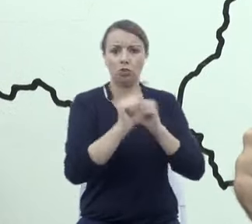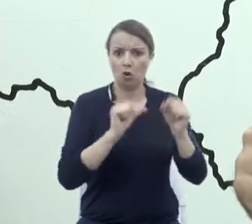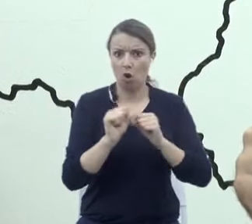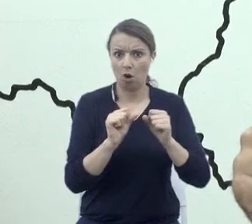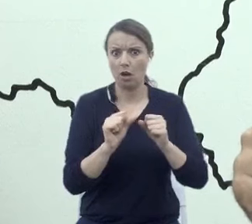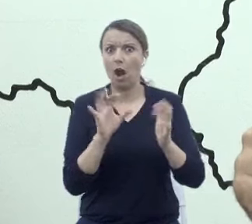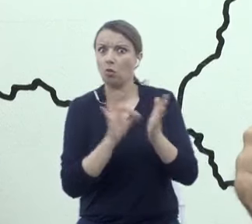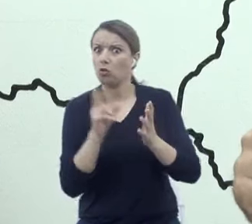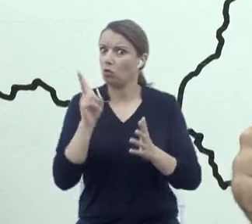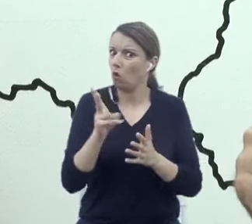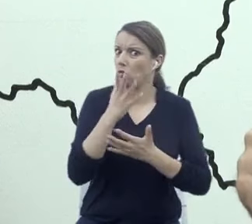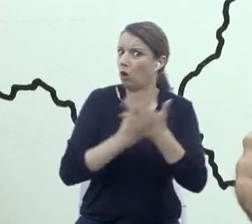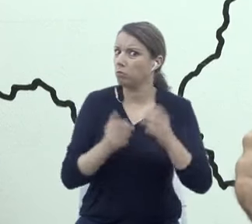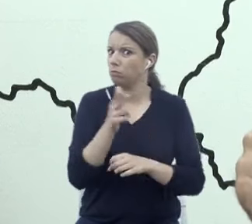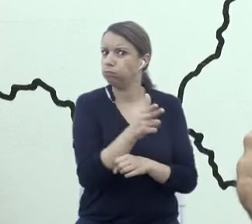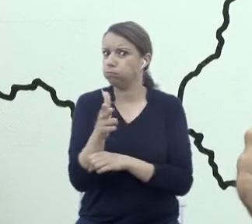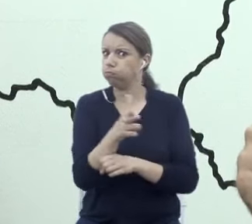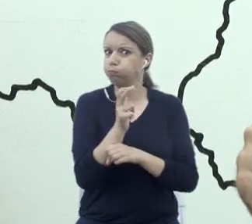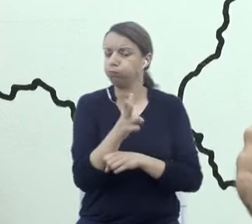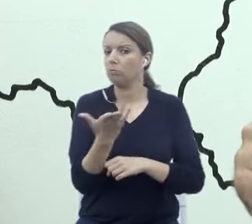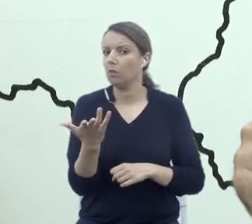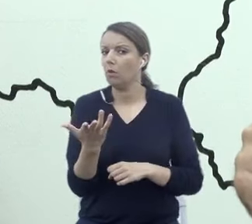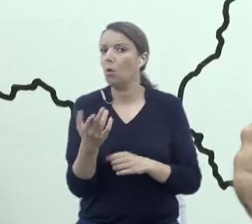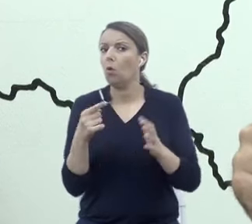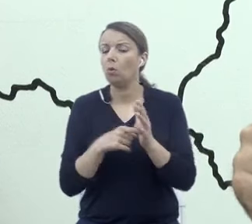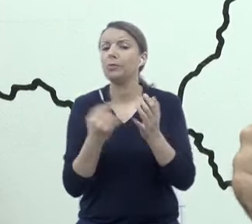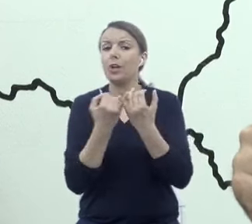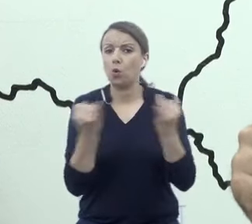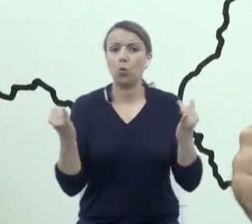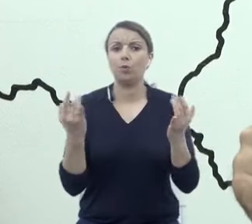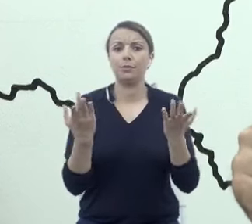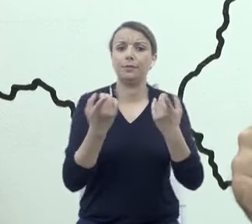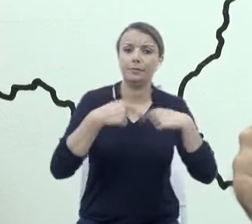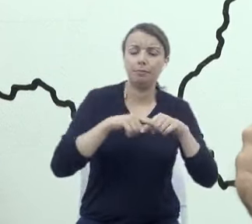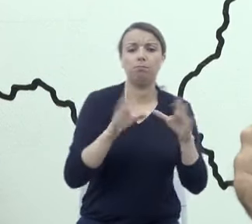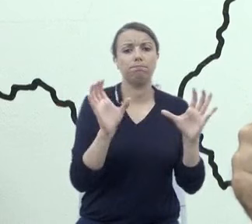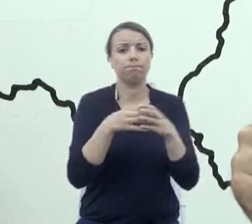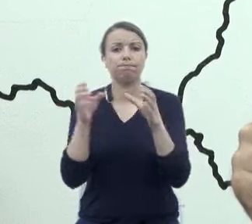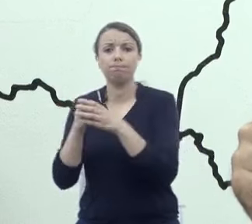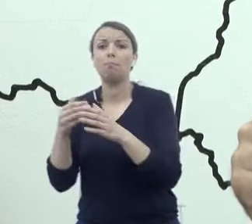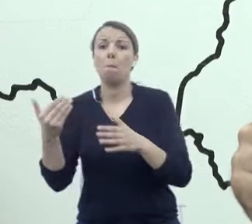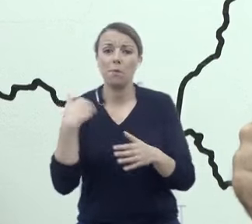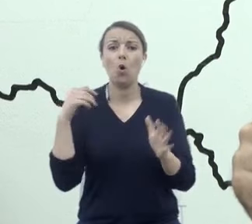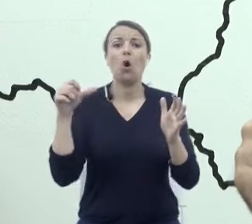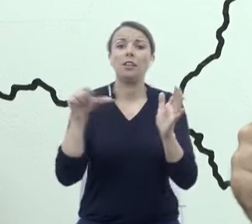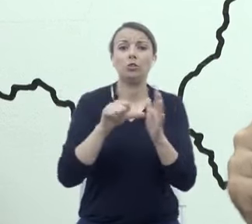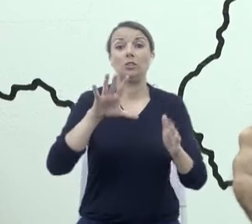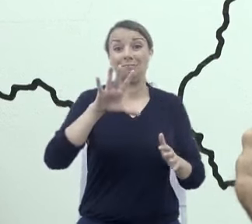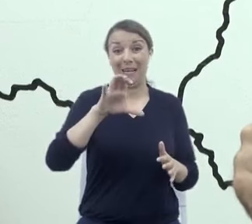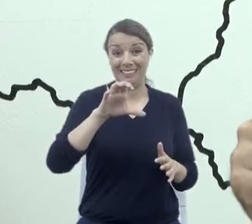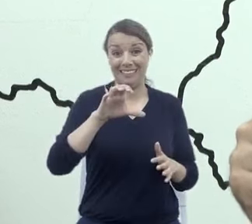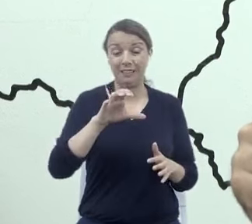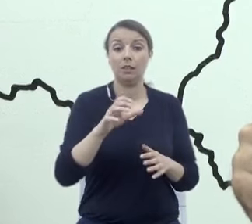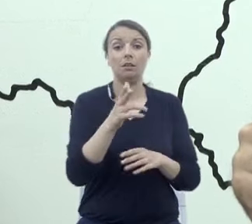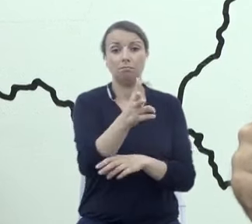że w różnych formacjach było w użyciu 1500 egzemplarzy próbnych